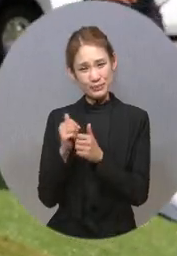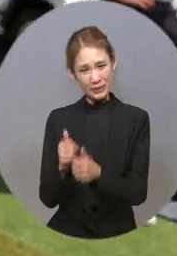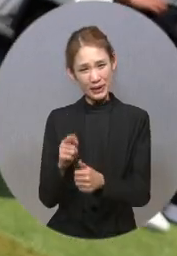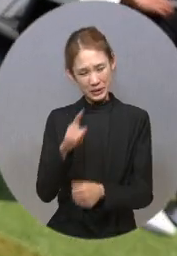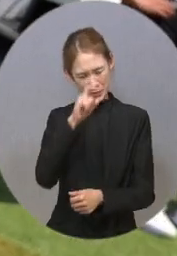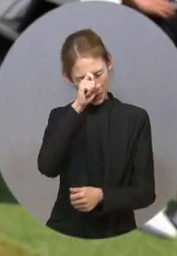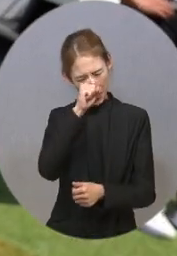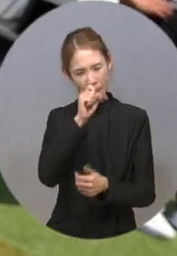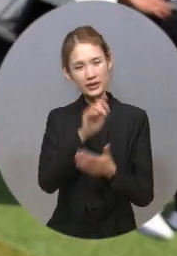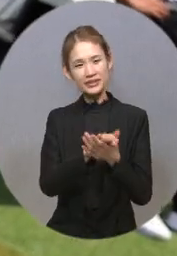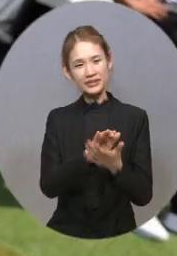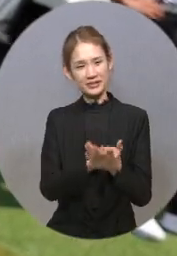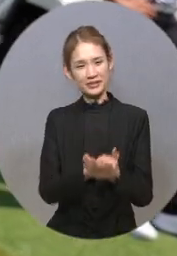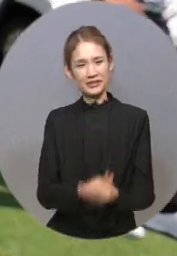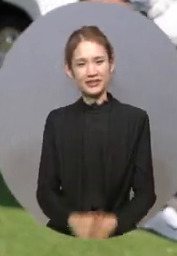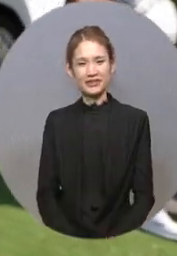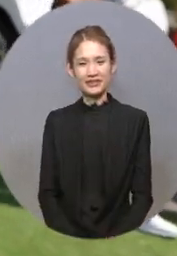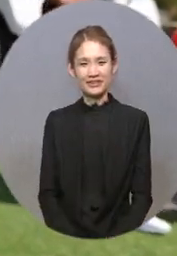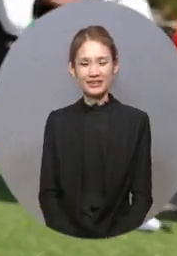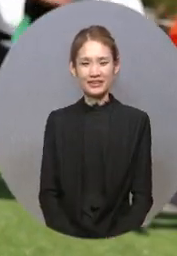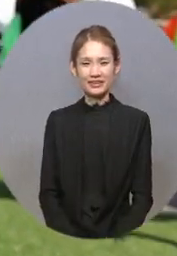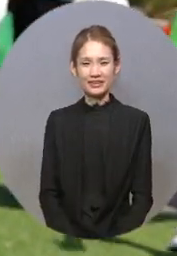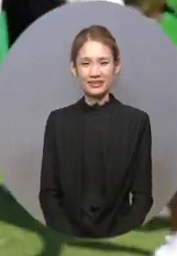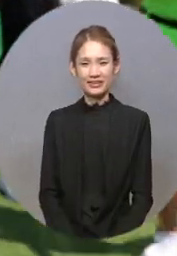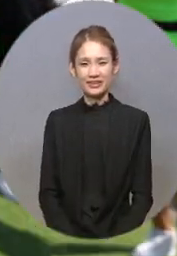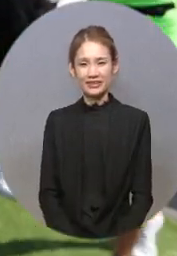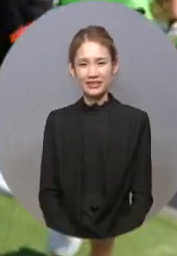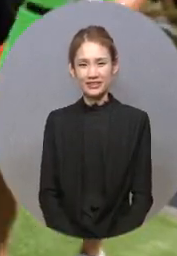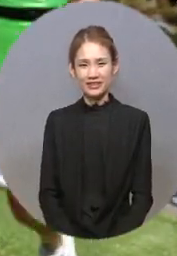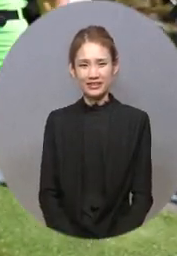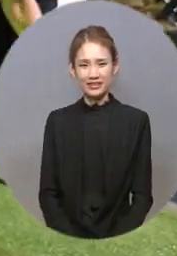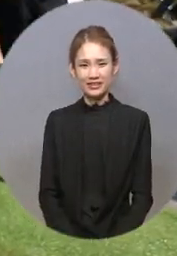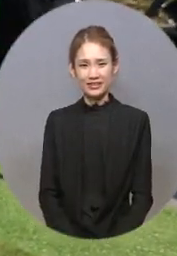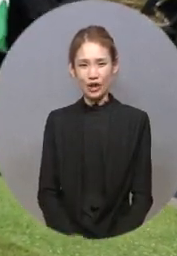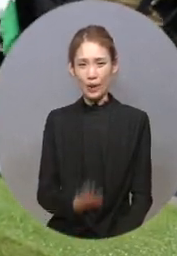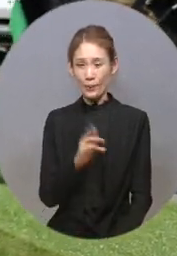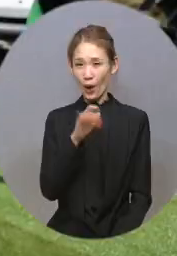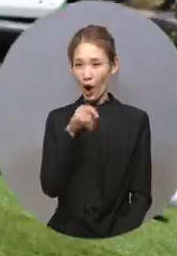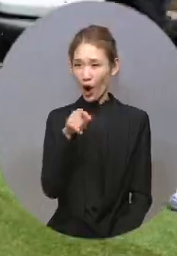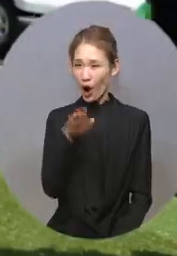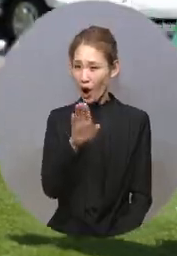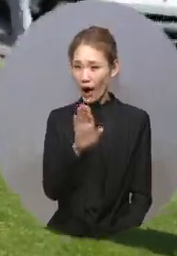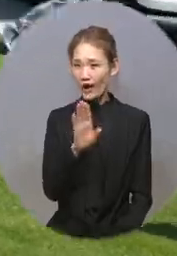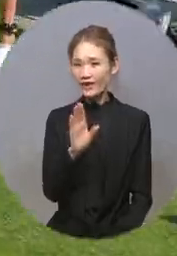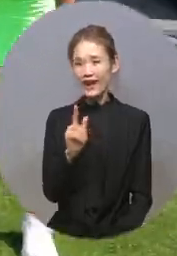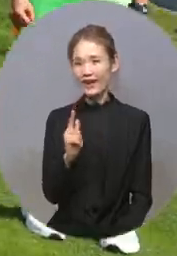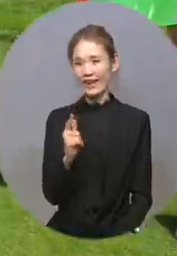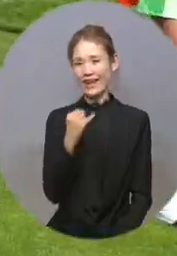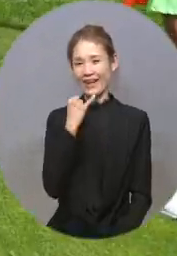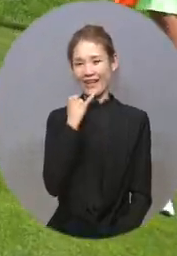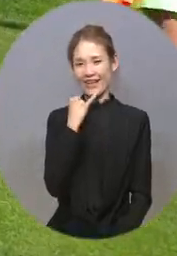좋은 친구야. 내가 가는 벙커 안 들어갔어. 벙커 안 할 수도 있어. 야, 벙커 안 들어갔어. 벙커 안 들어갔어. 벙커 안 들어갔어.